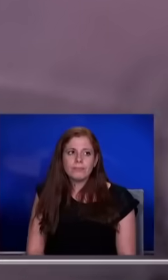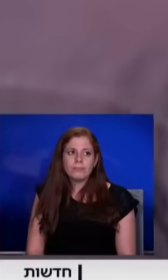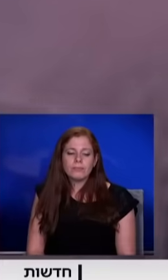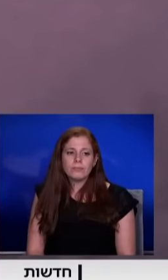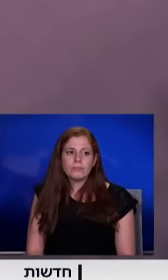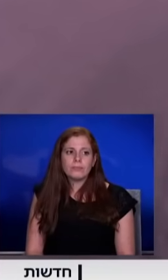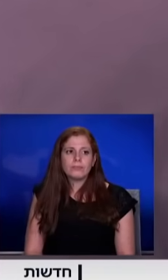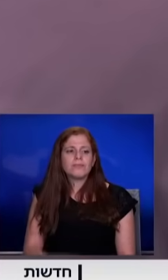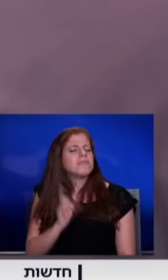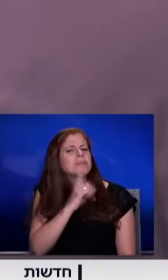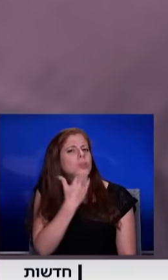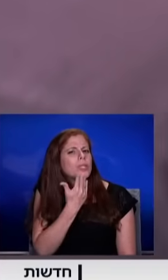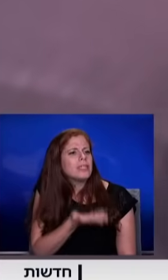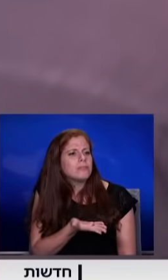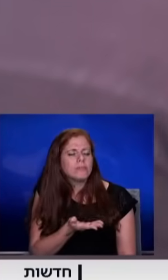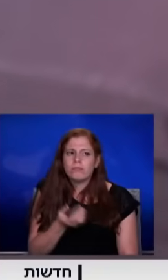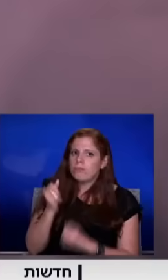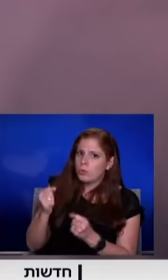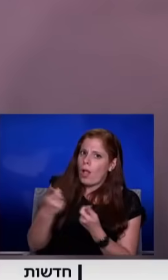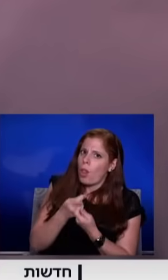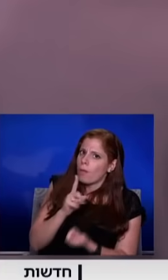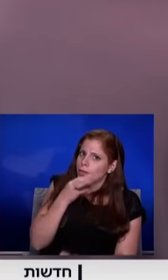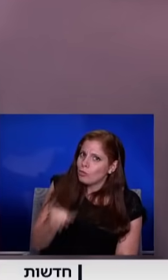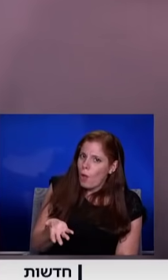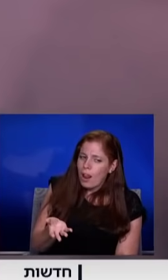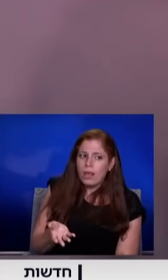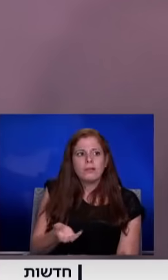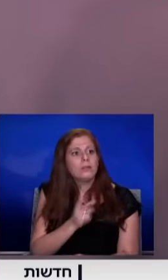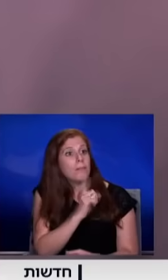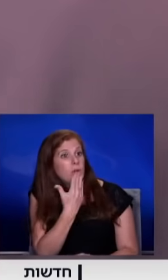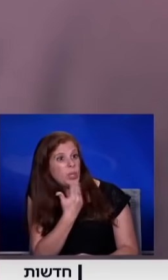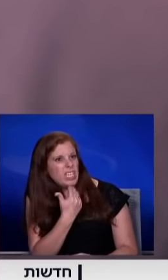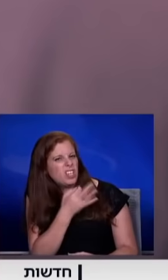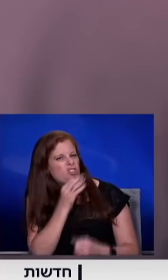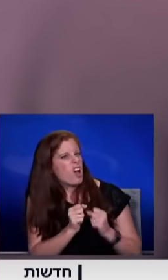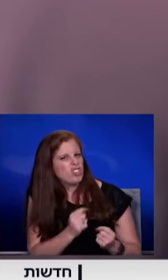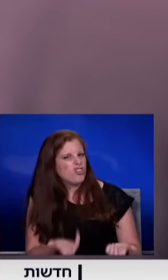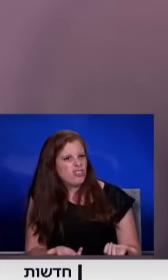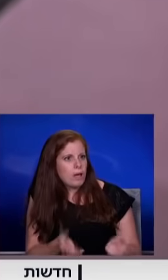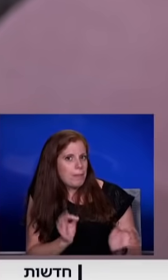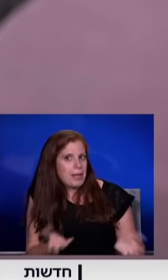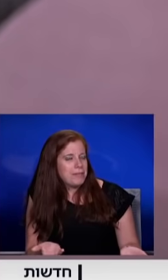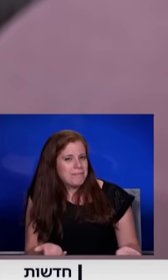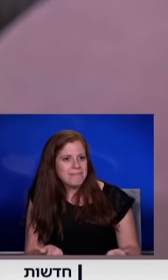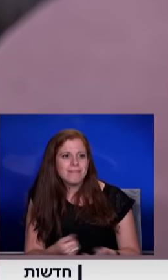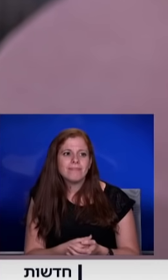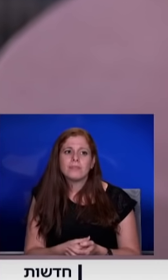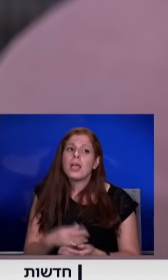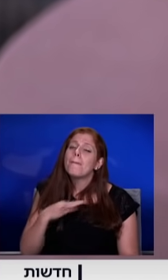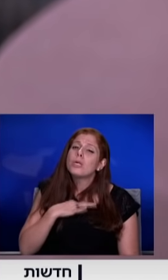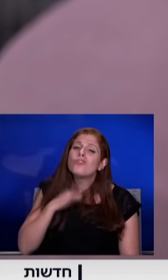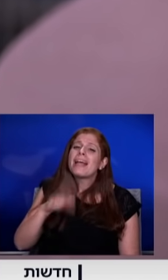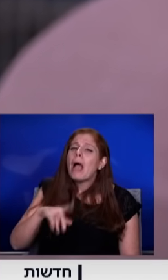מי הוא יהודי? אני בטוחה שזה תלוי את מי אתה שואל. מי הוא יהודי? וואי, זה שאלה, מה זה קשה? באמת. שבילי גם